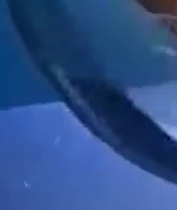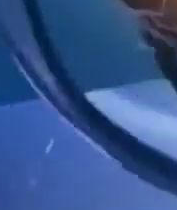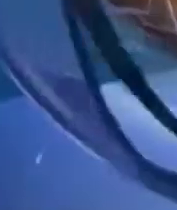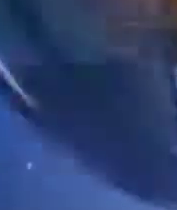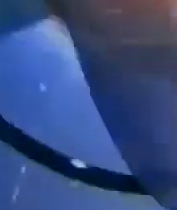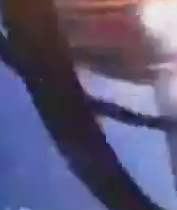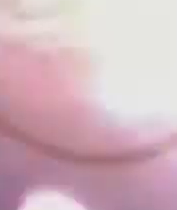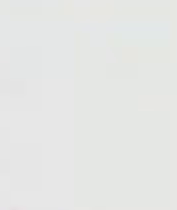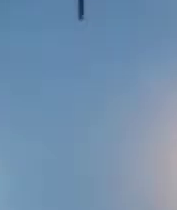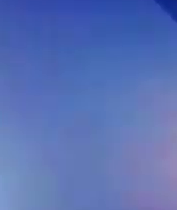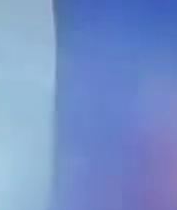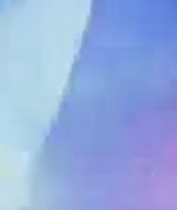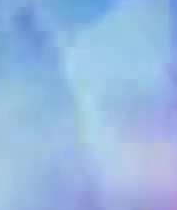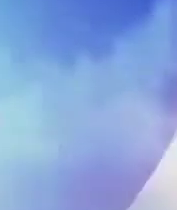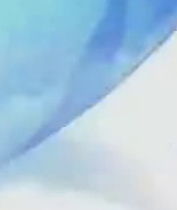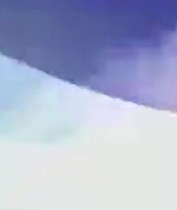Дякую!